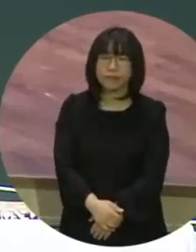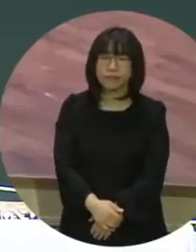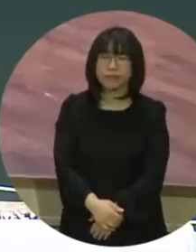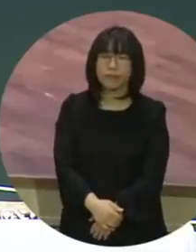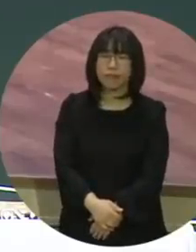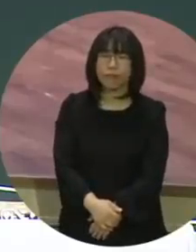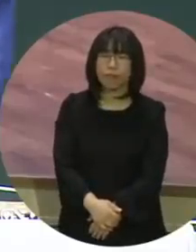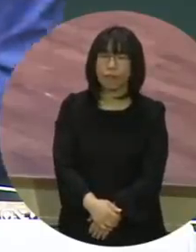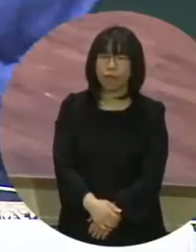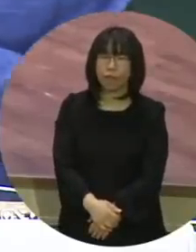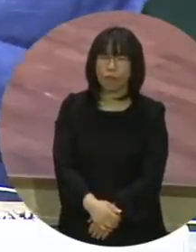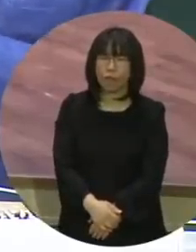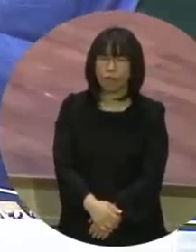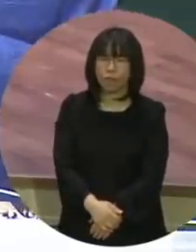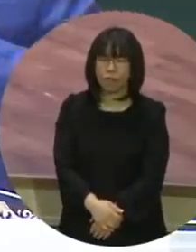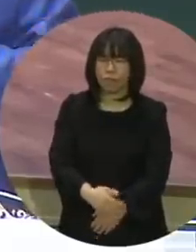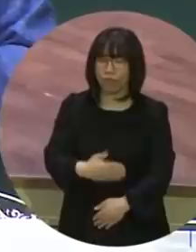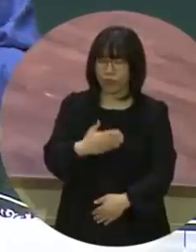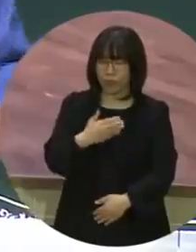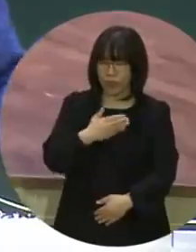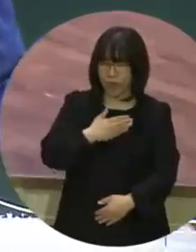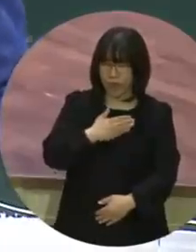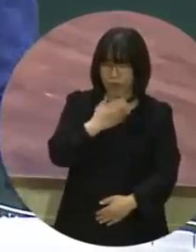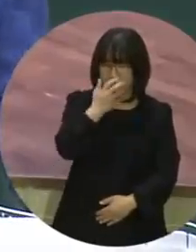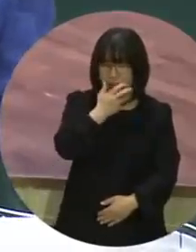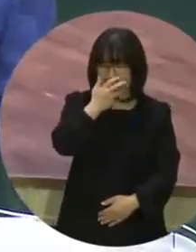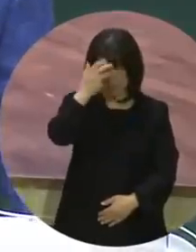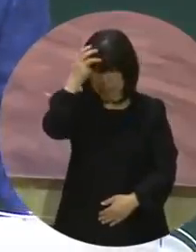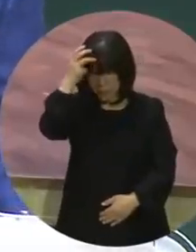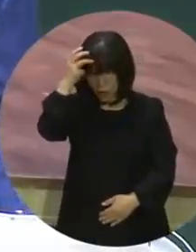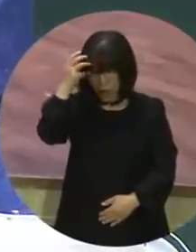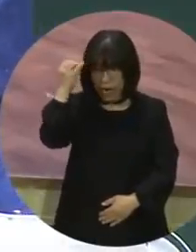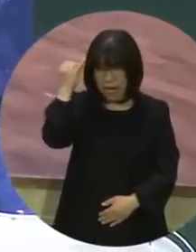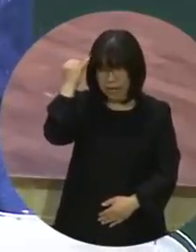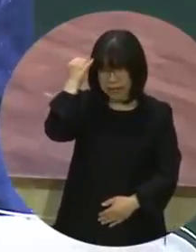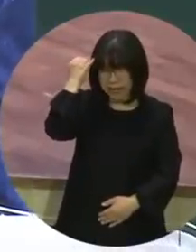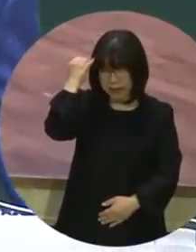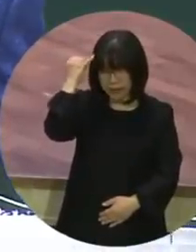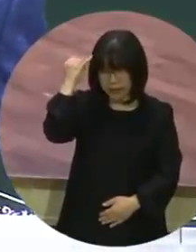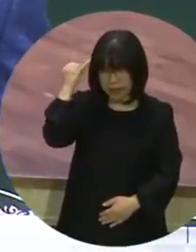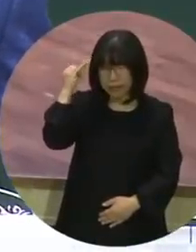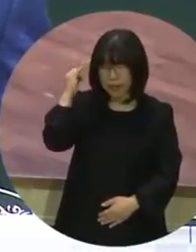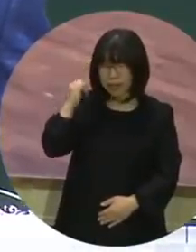자, 나의 DI, 드림과 이미지.